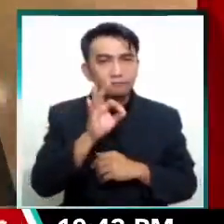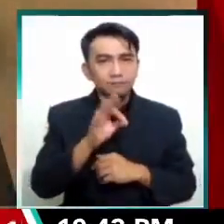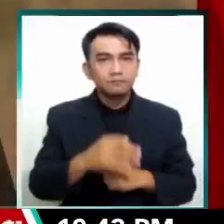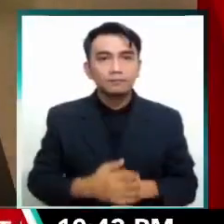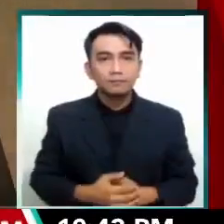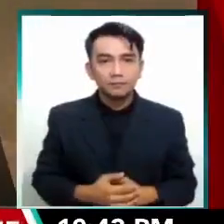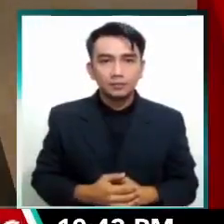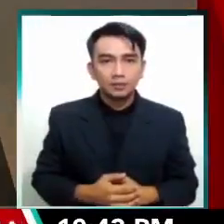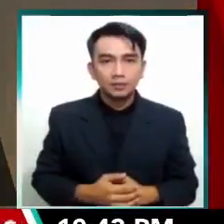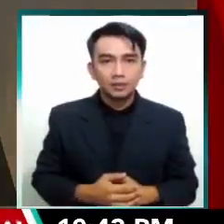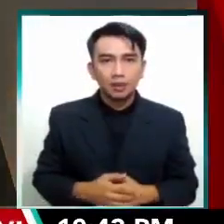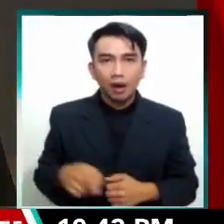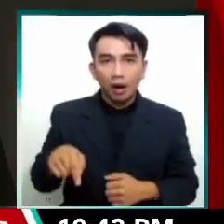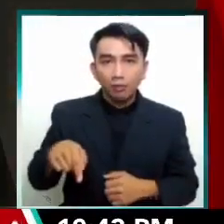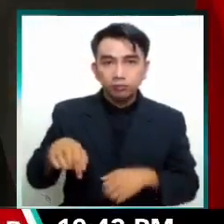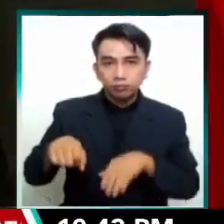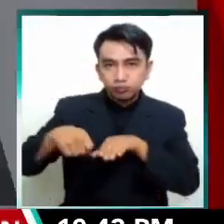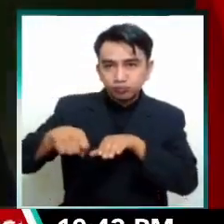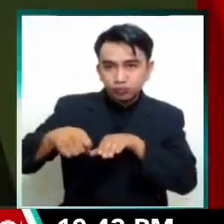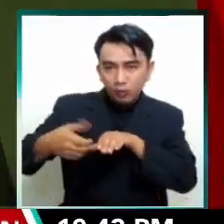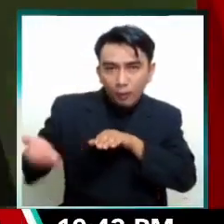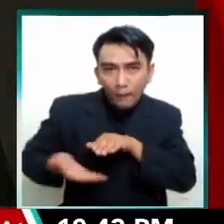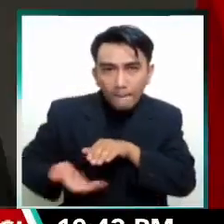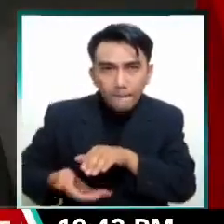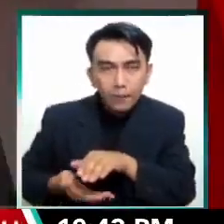ang pagharurot naman ng tricycle na yan.